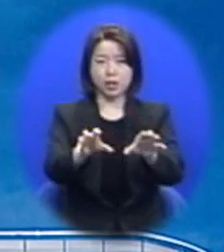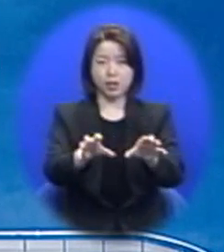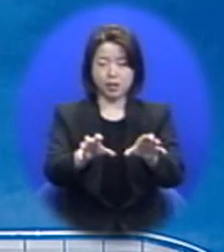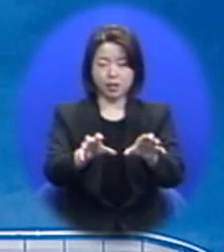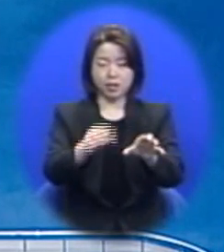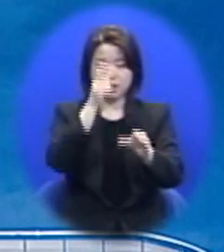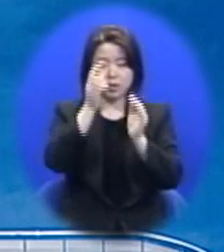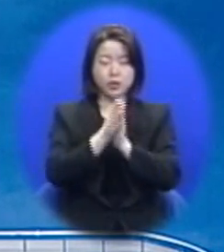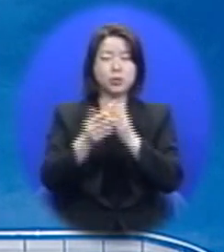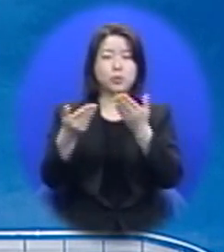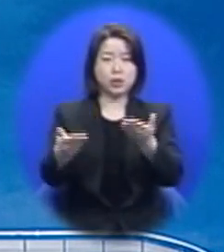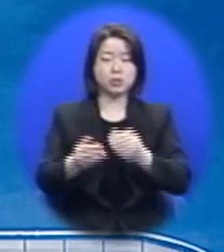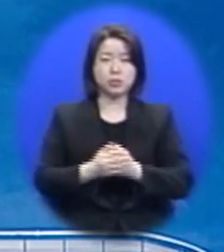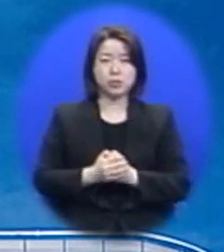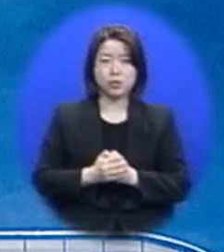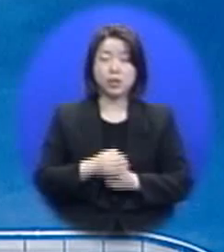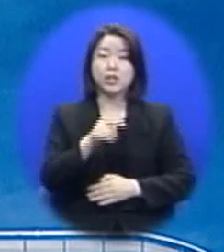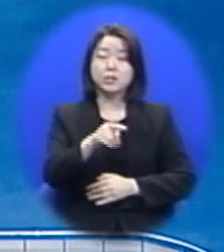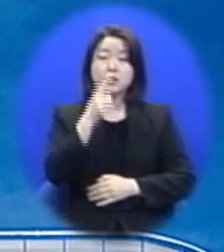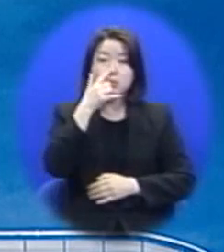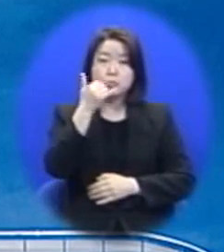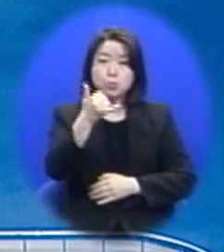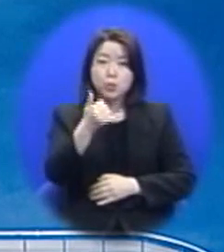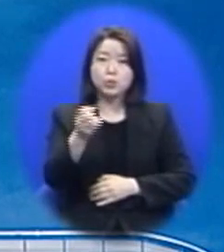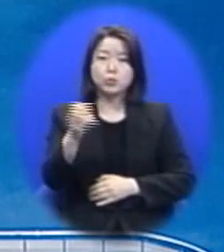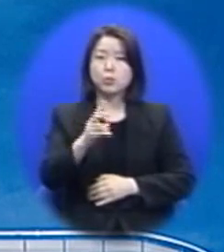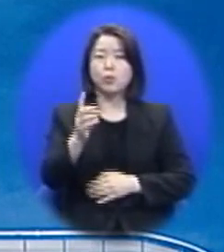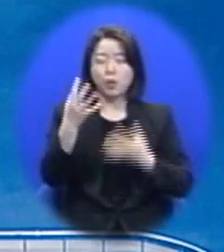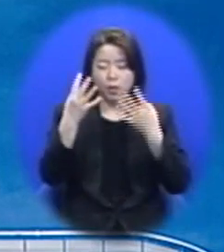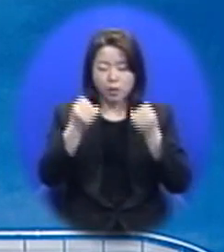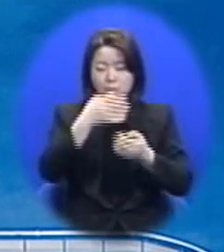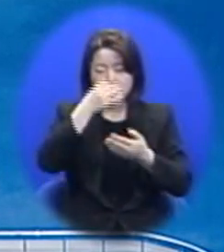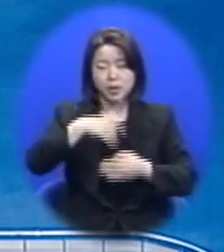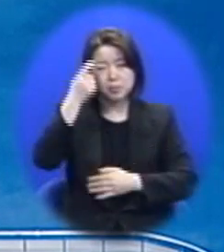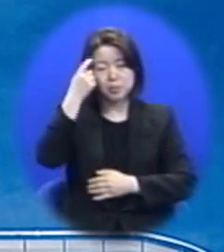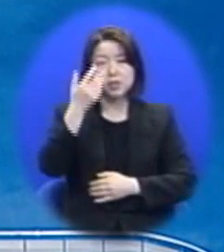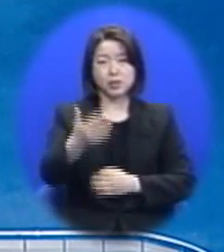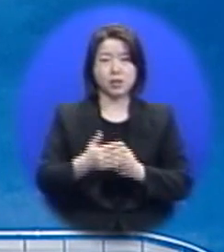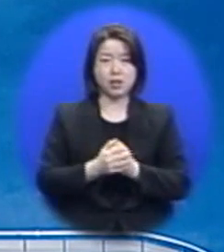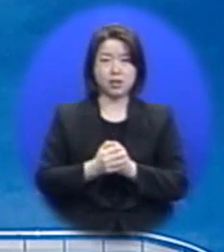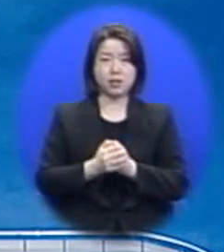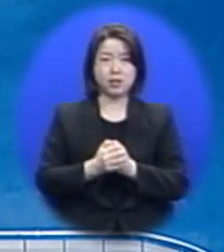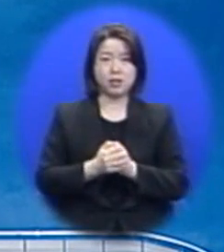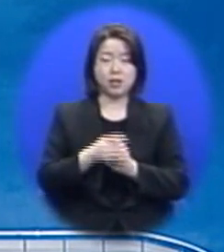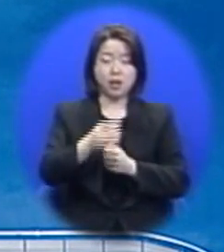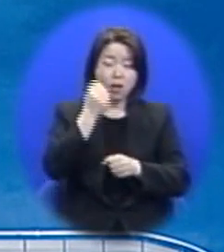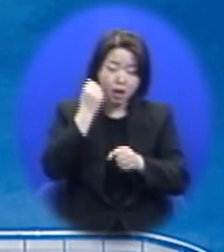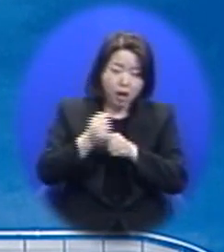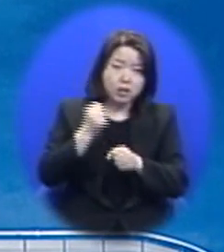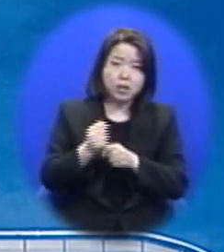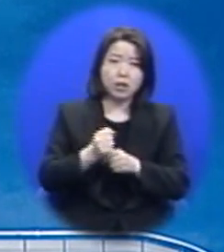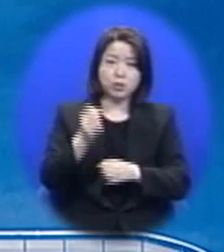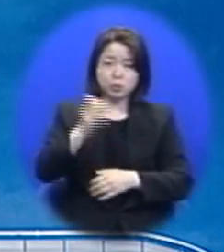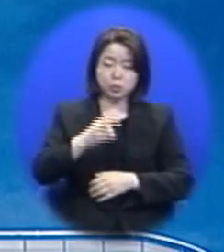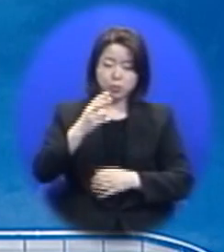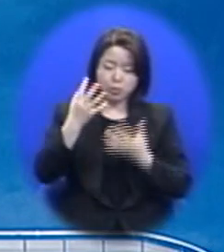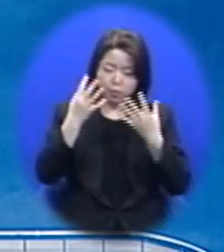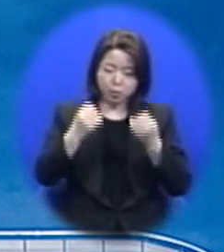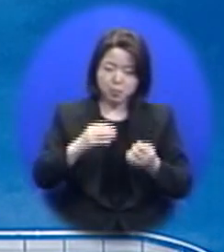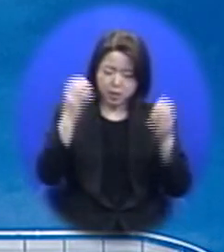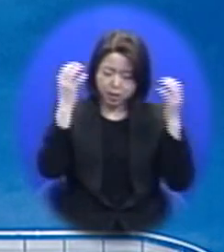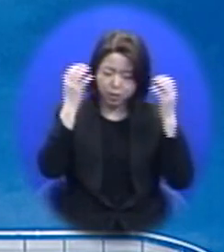그 부모는 또 얼마나 힘들까? 가해자의 부모는 얼마나 황당하고 또